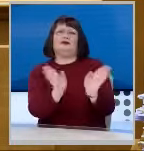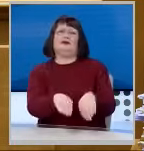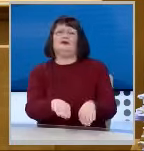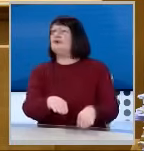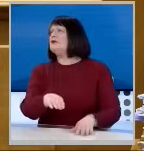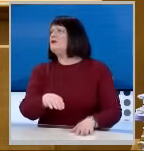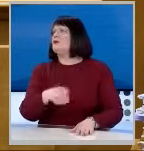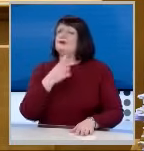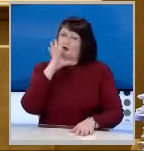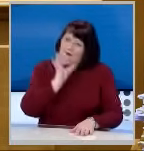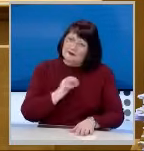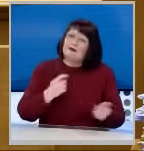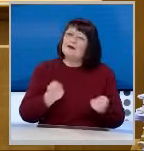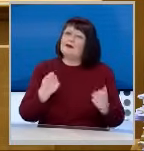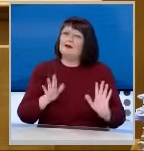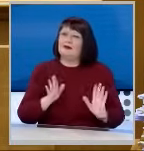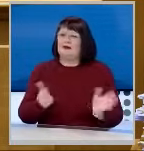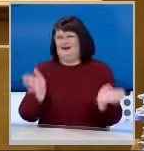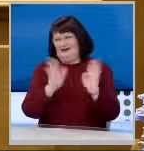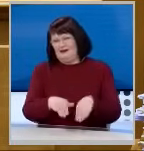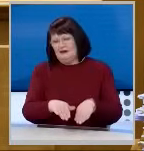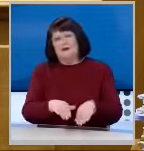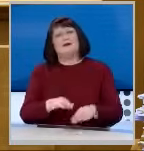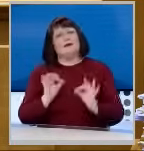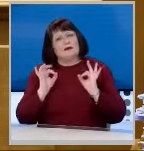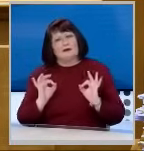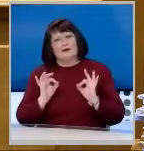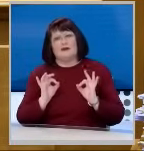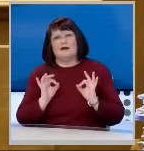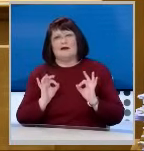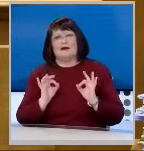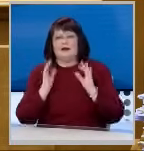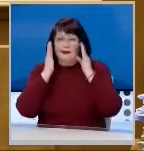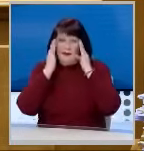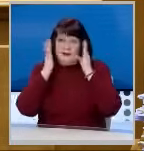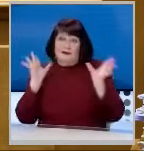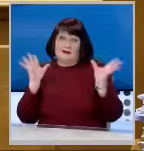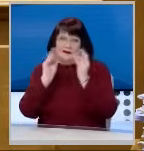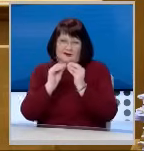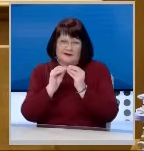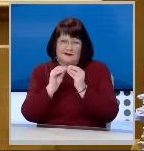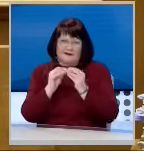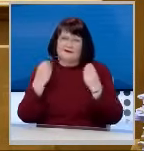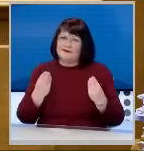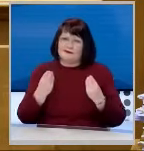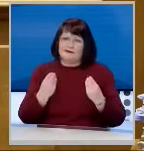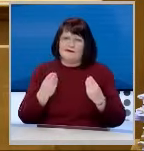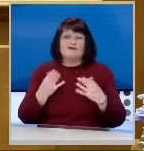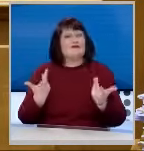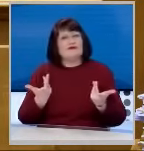αυτό που πράγματι έγινε και αναδρομικά δηλαδή